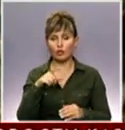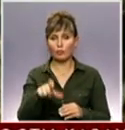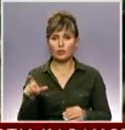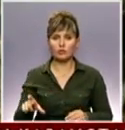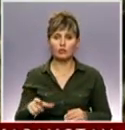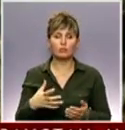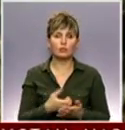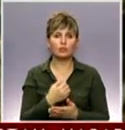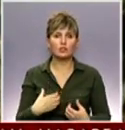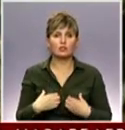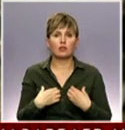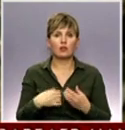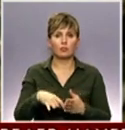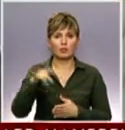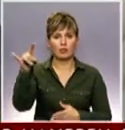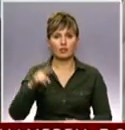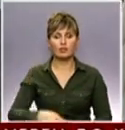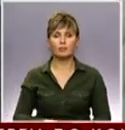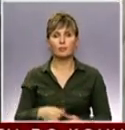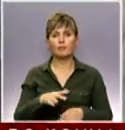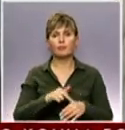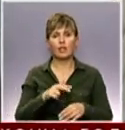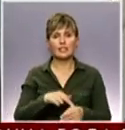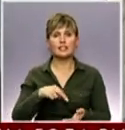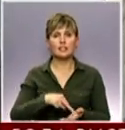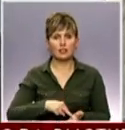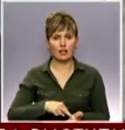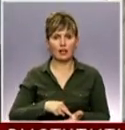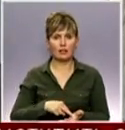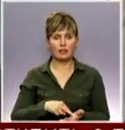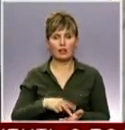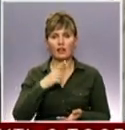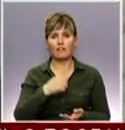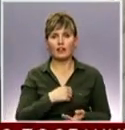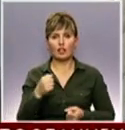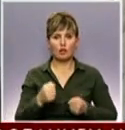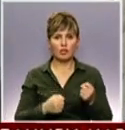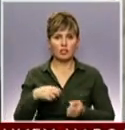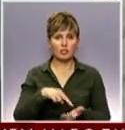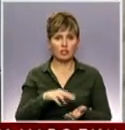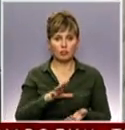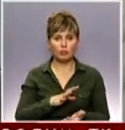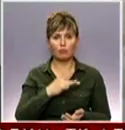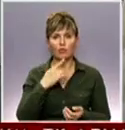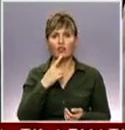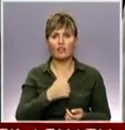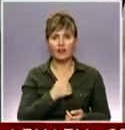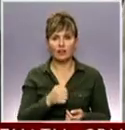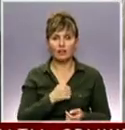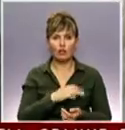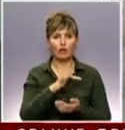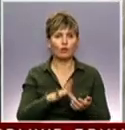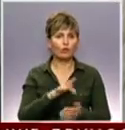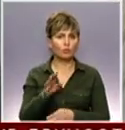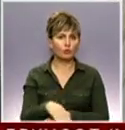пассажиры испытывали страх перед полетом. Полицейские стояли, военные машины стояли, как бы много военных, а так город